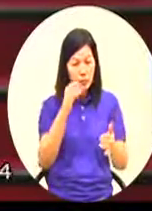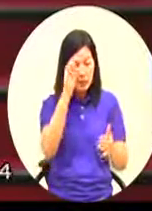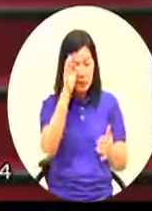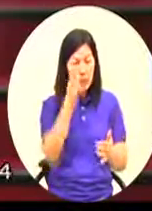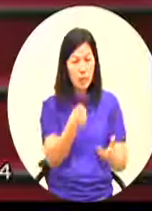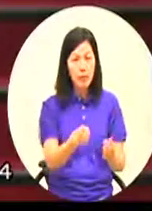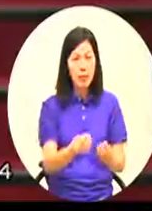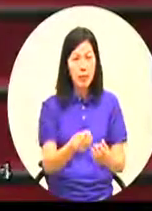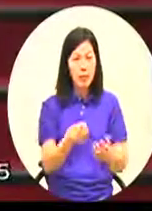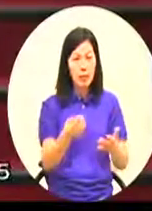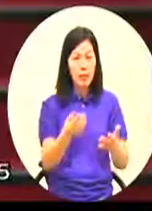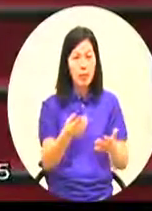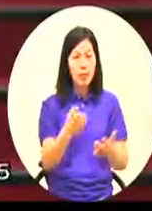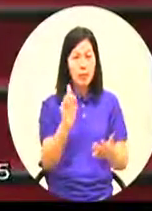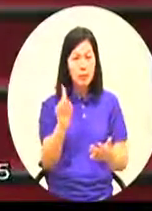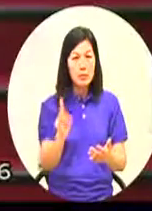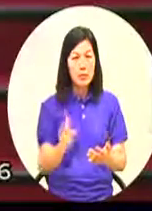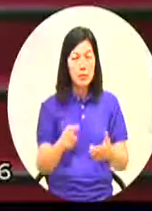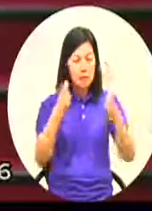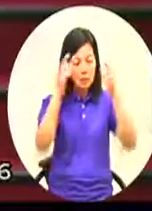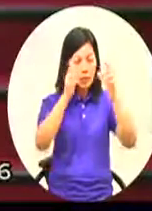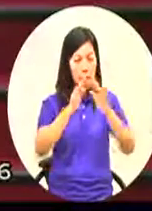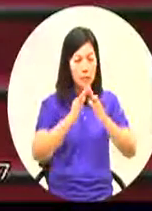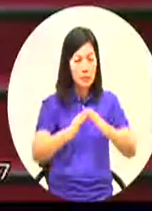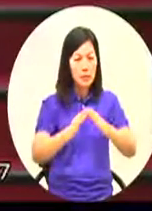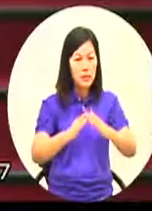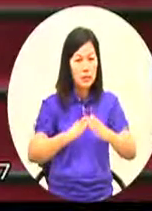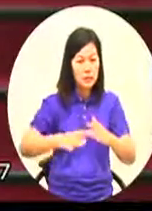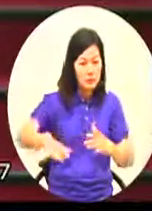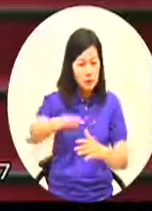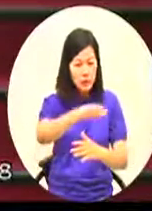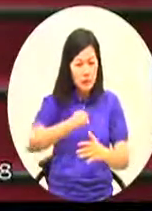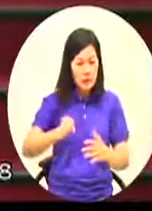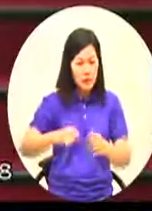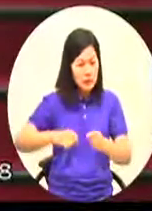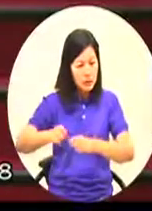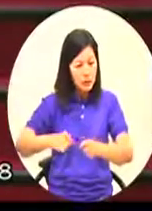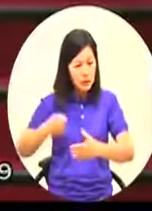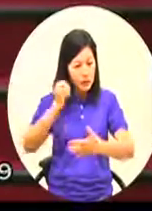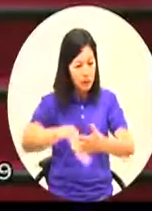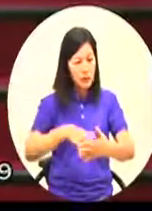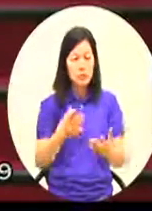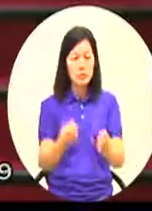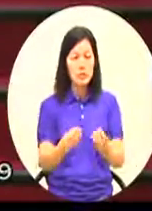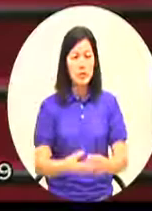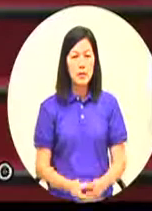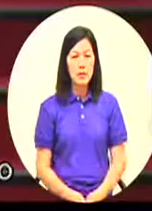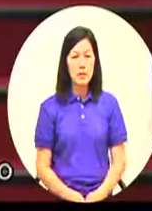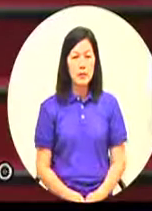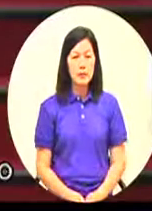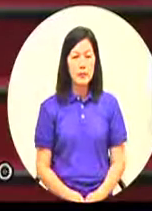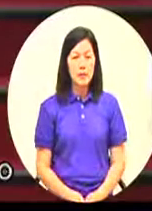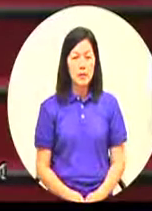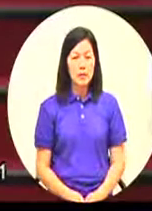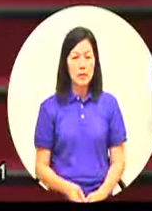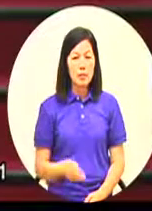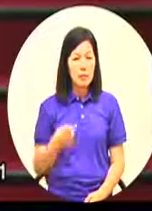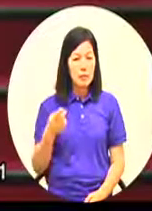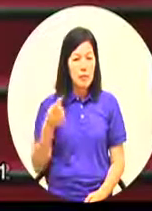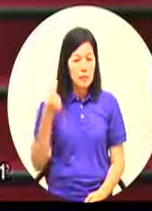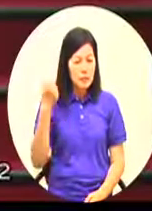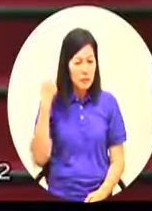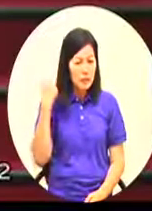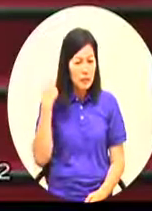划在我们大高雄市的这个整个整体的规划里面哈。因为我在上两个会期也提到，就是